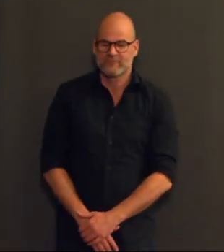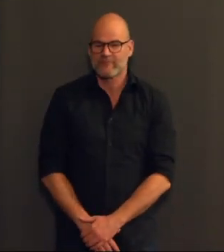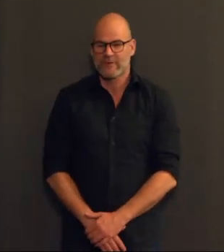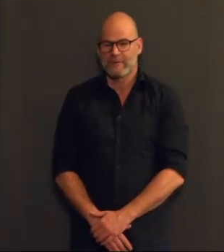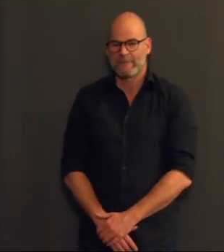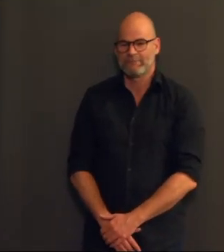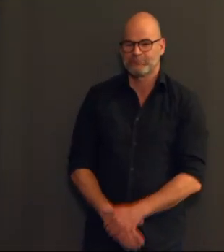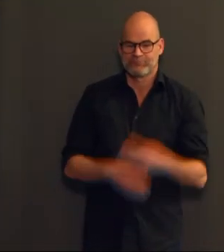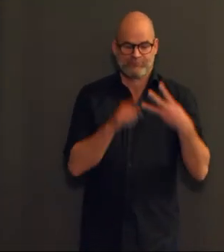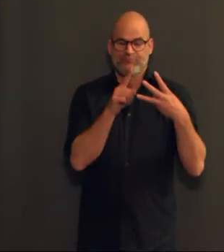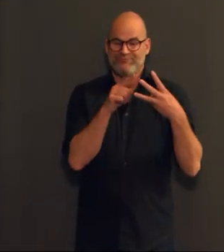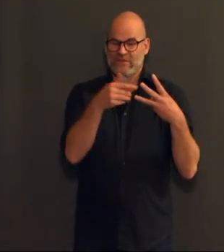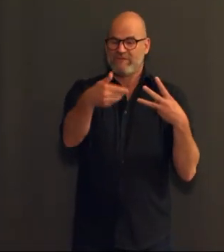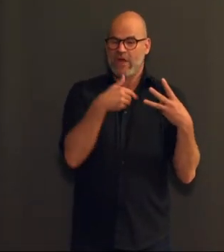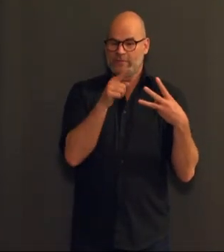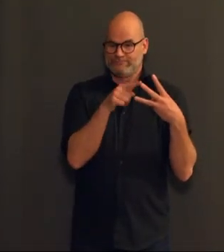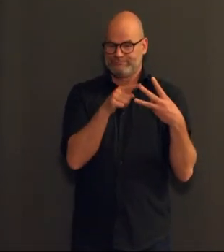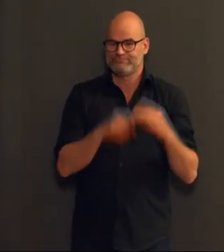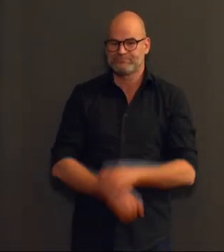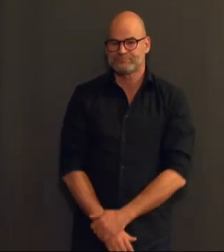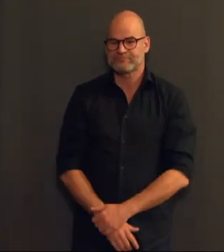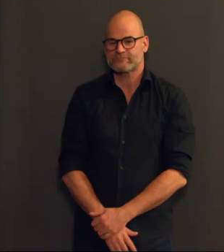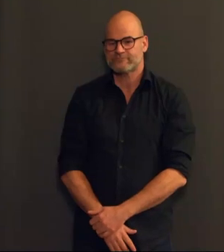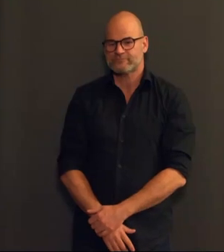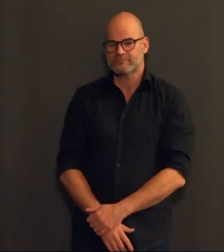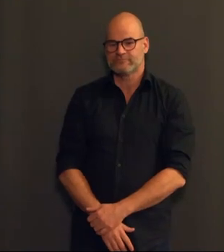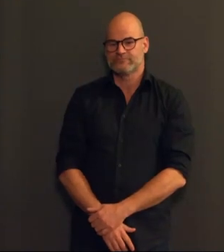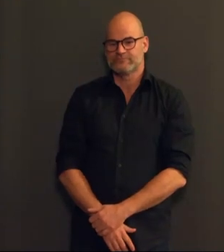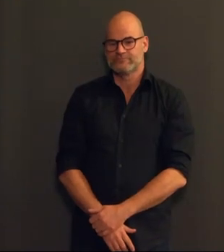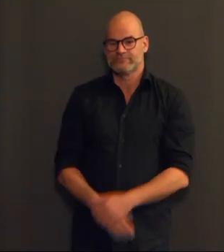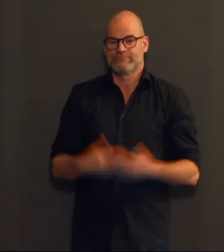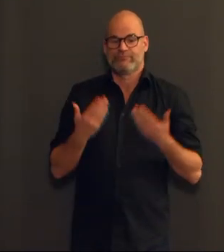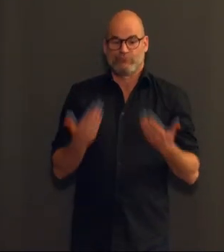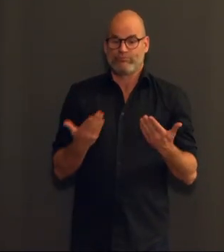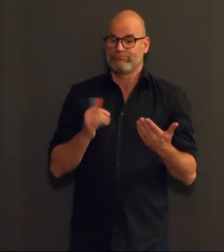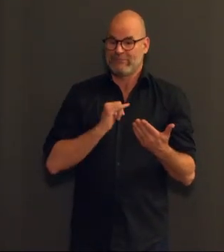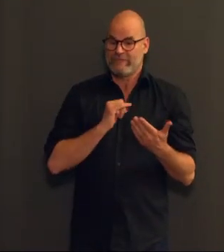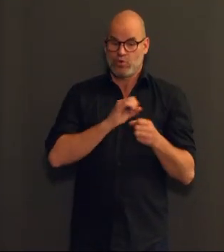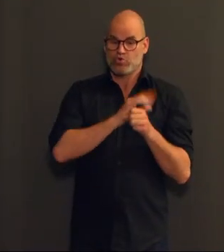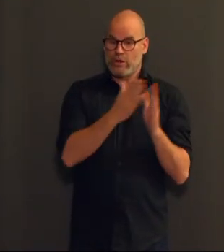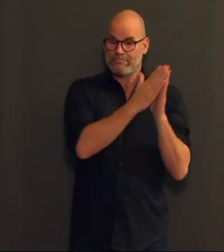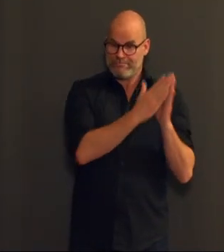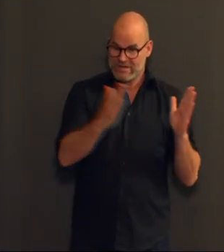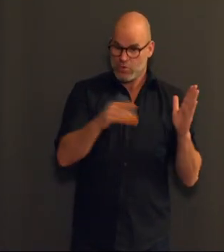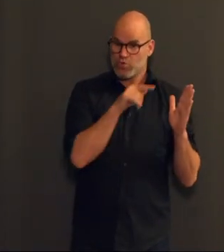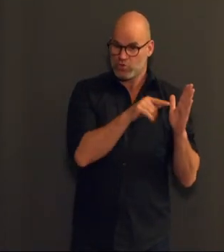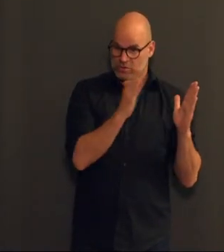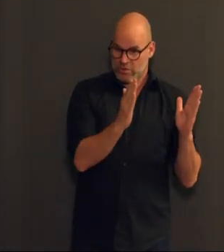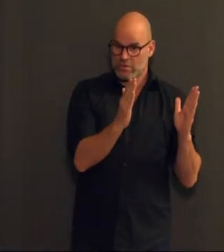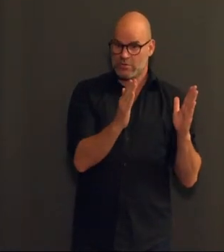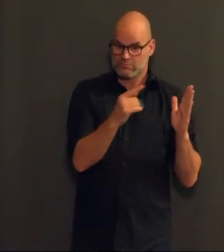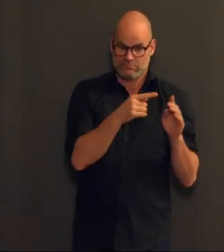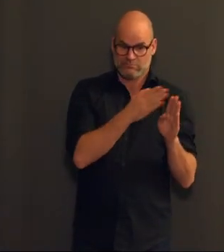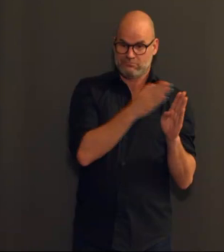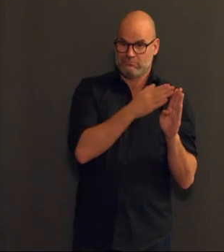Ondanks de coronacrisis blijkt het dat er tijdens de eerste drie maanden van dit jaar minder doden zijn gevallen dan normaal. Waarom